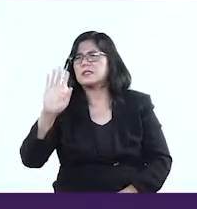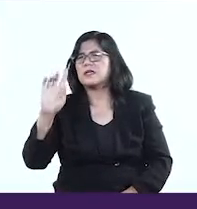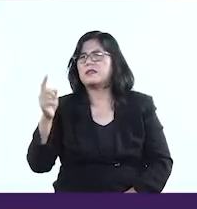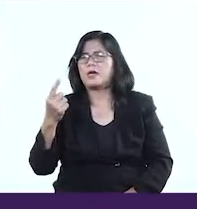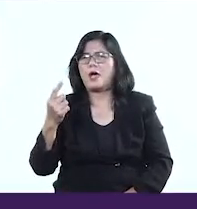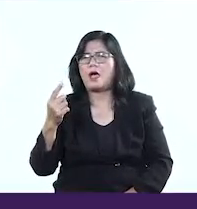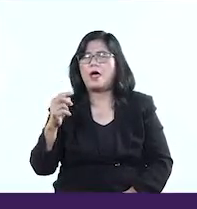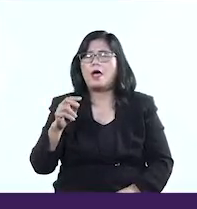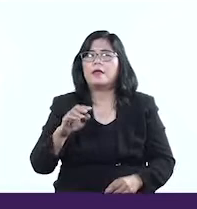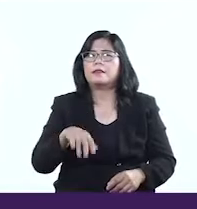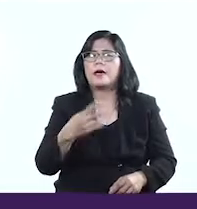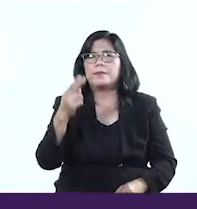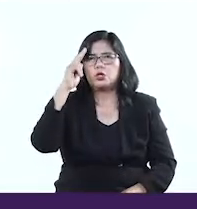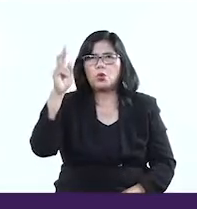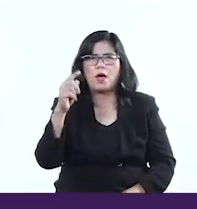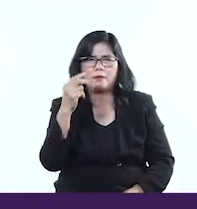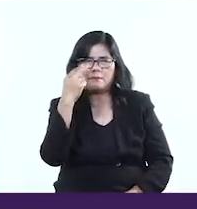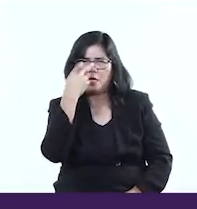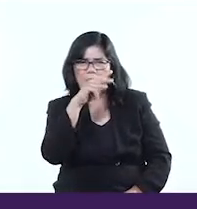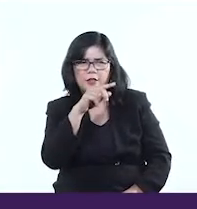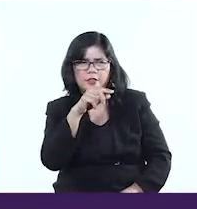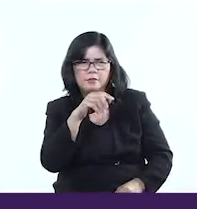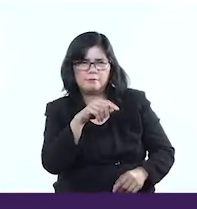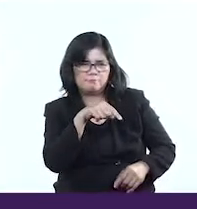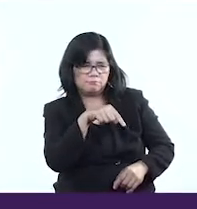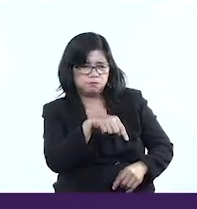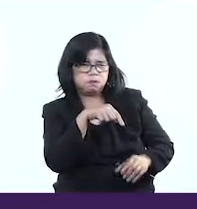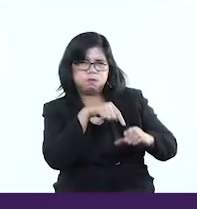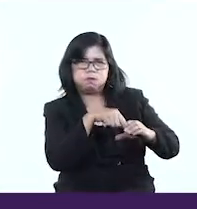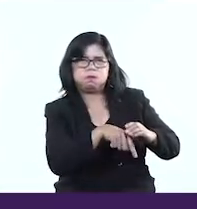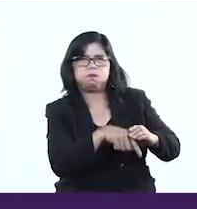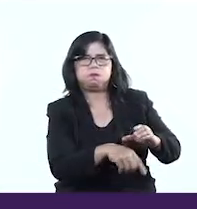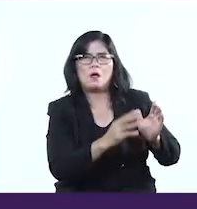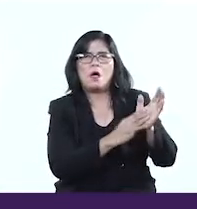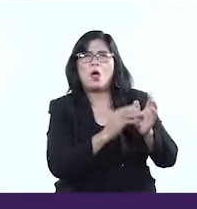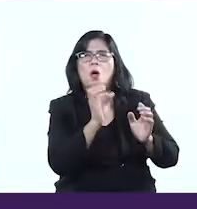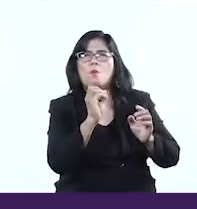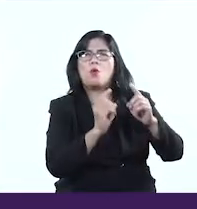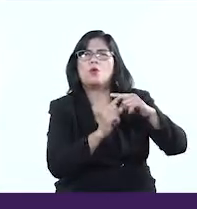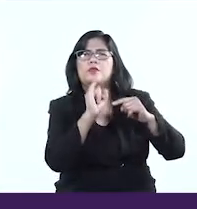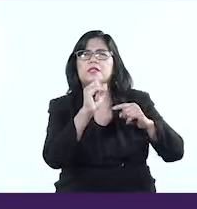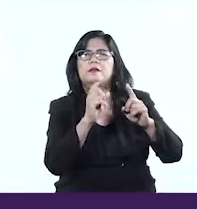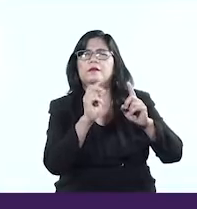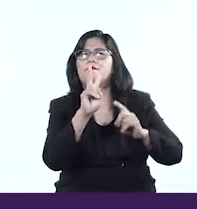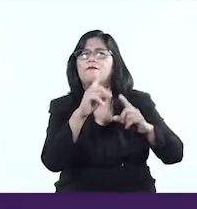Hai tapi Tuhan melihat motivasi terdalamnya makanya ada pepatah bahasa Inggris yang bilang